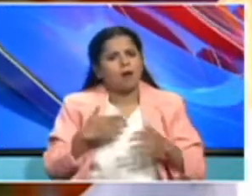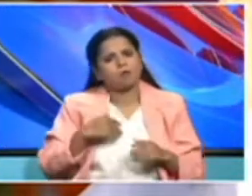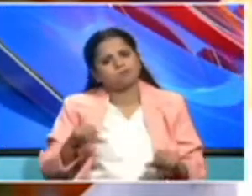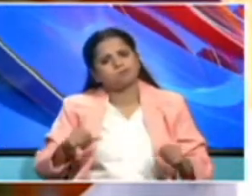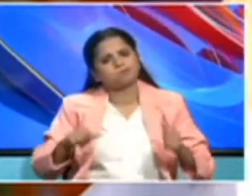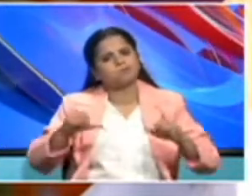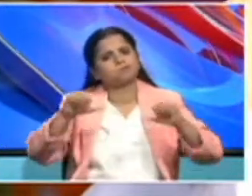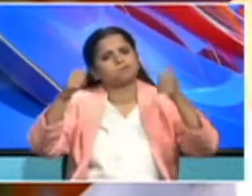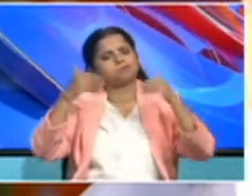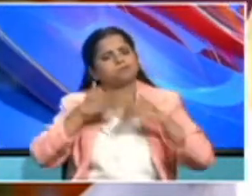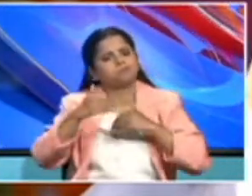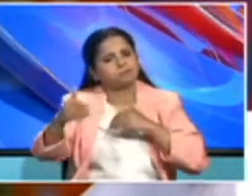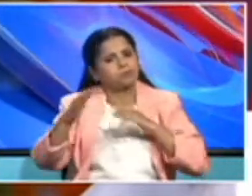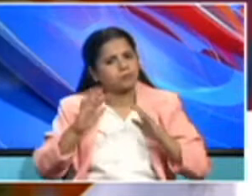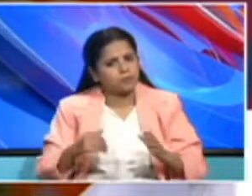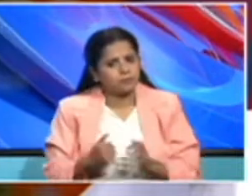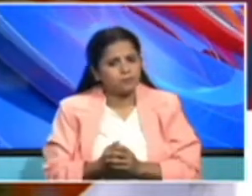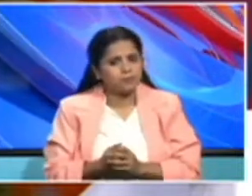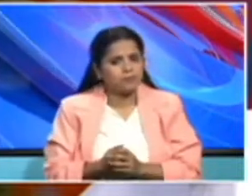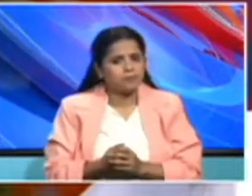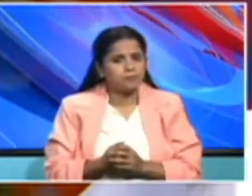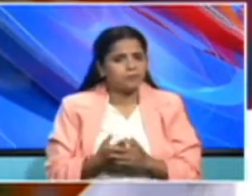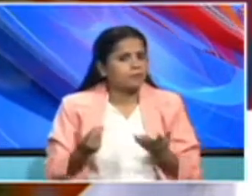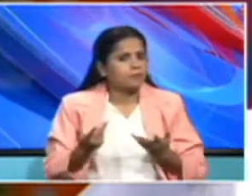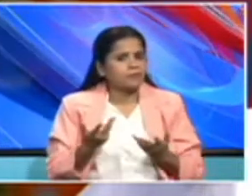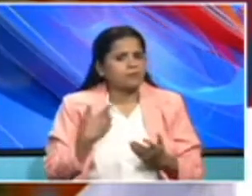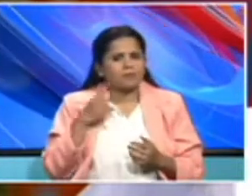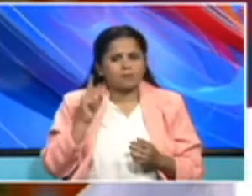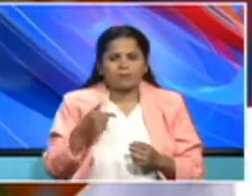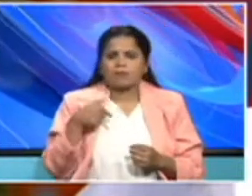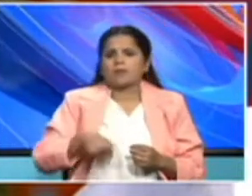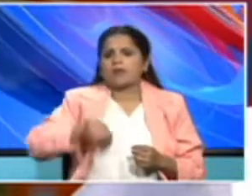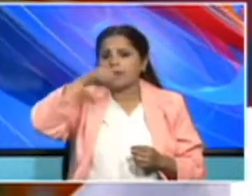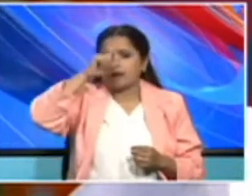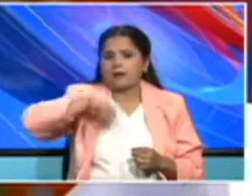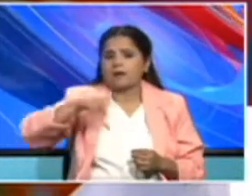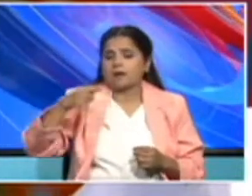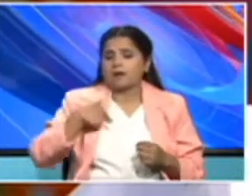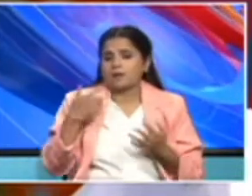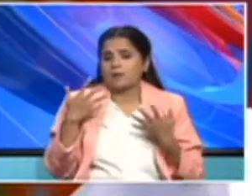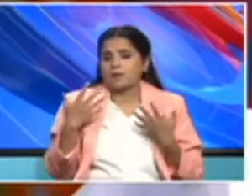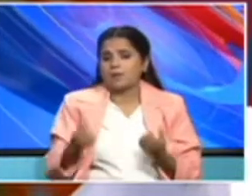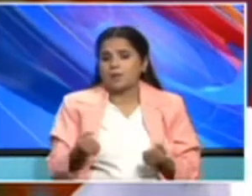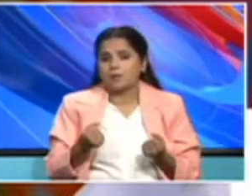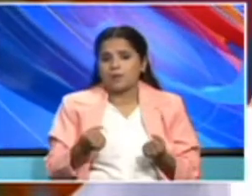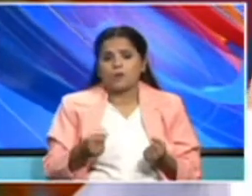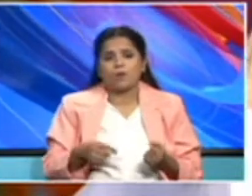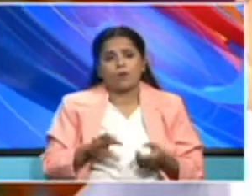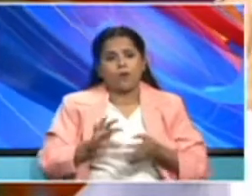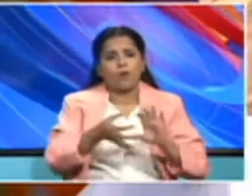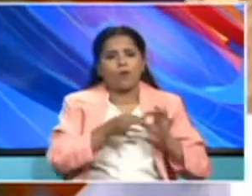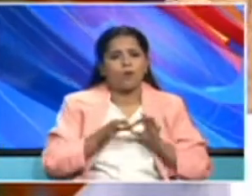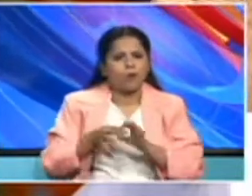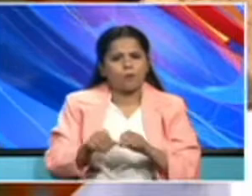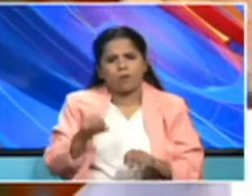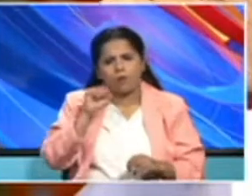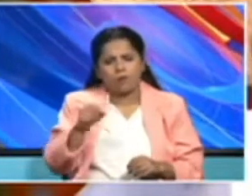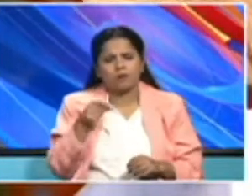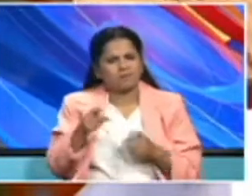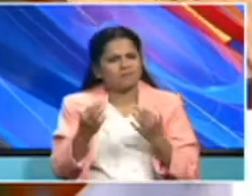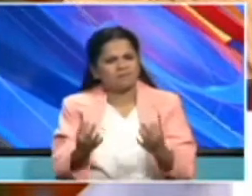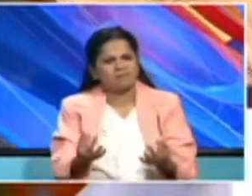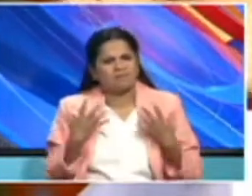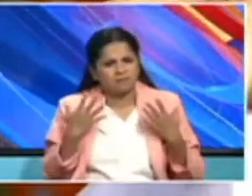हैं। टोक्यो में इस बार भारत ने ओलंपिक्स का अपना